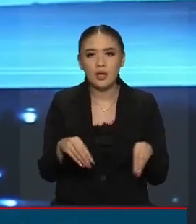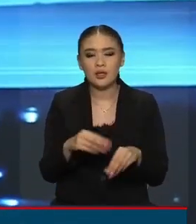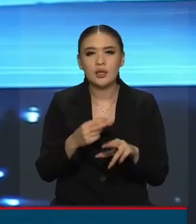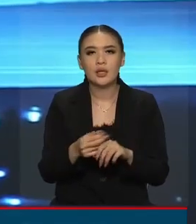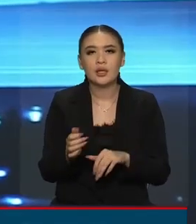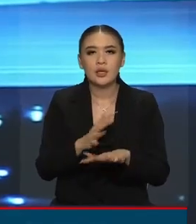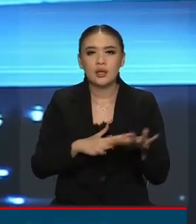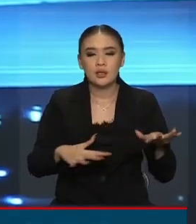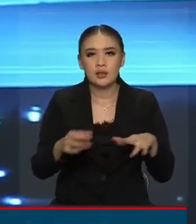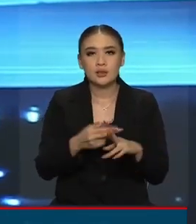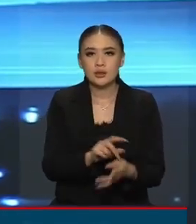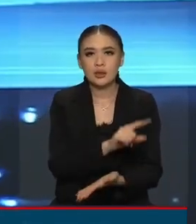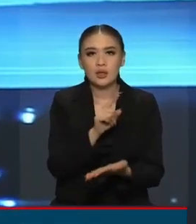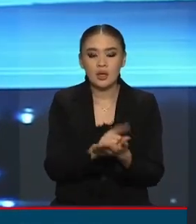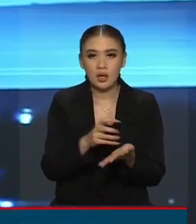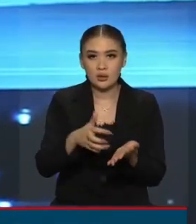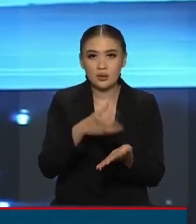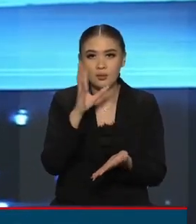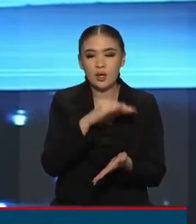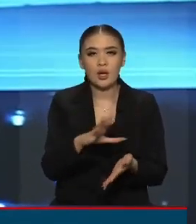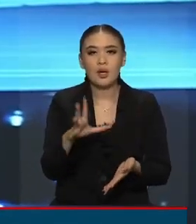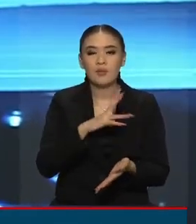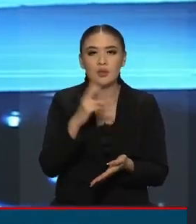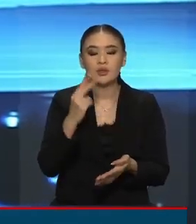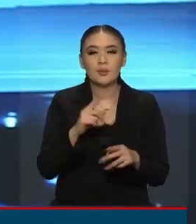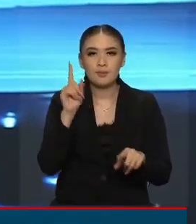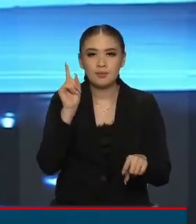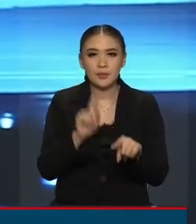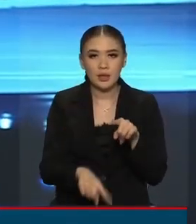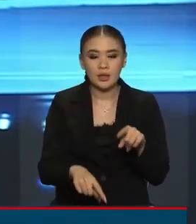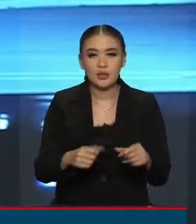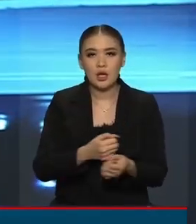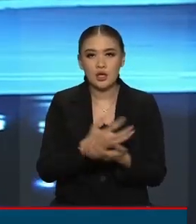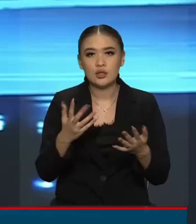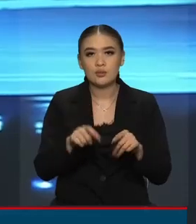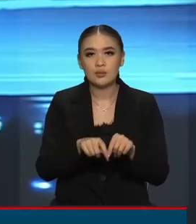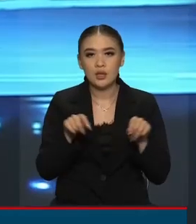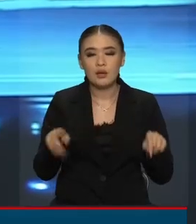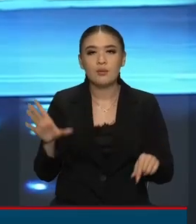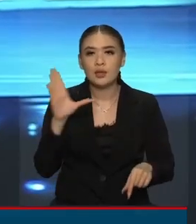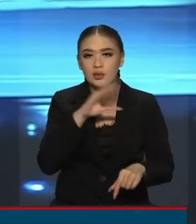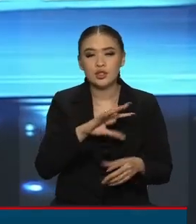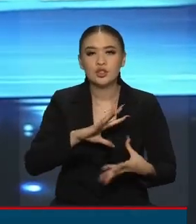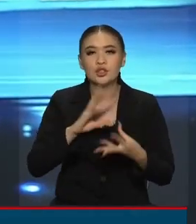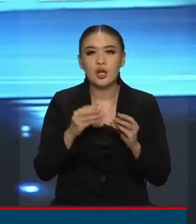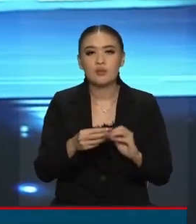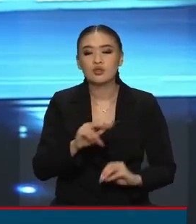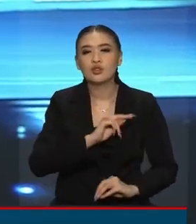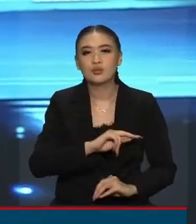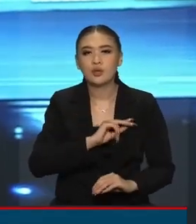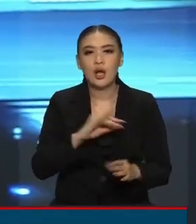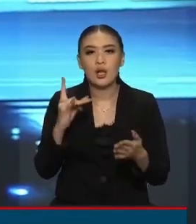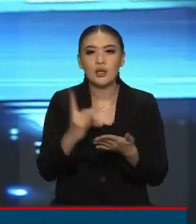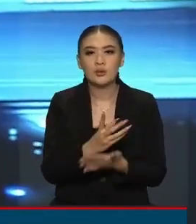қирандыны індете қаза алды, үйінде астына қалып қойғандарды тез ашып таба алды. Жалпы осындай жұмыстар,